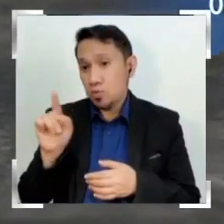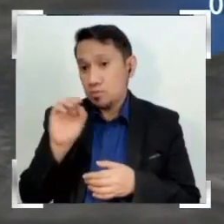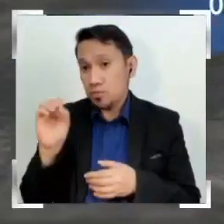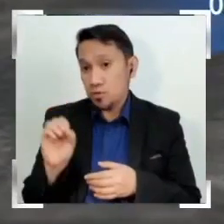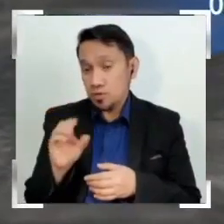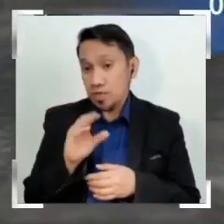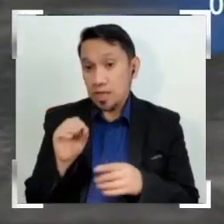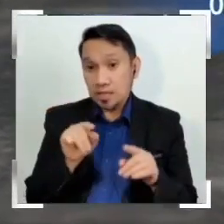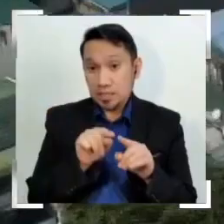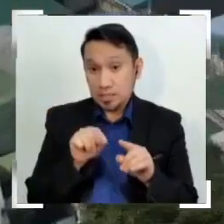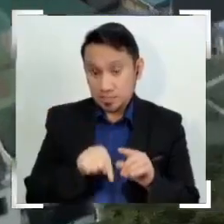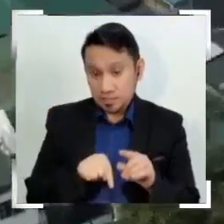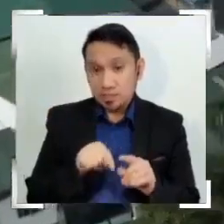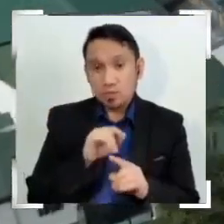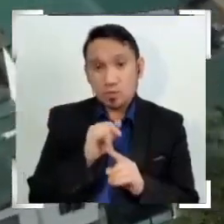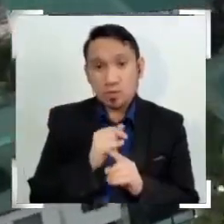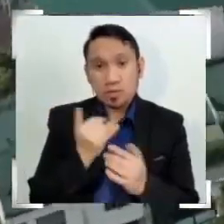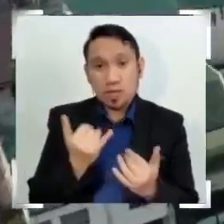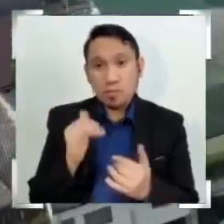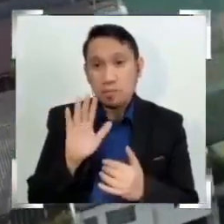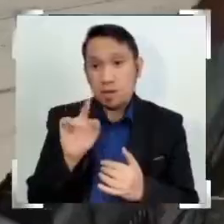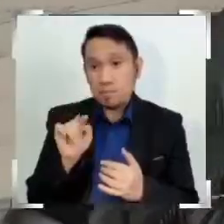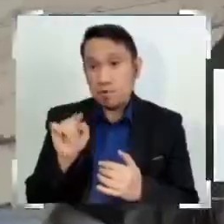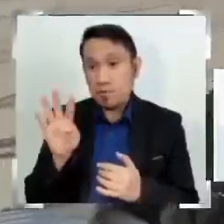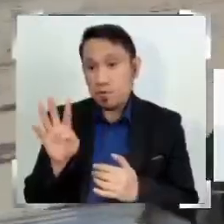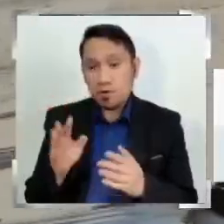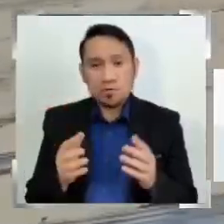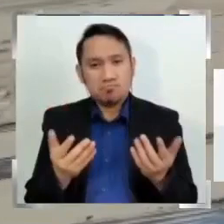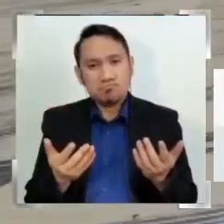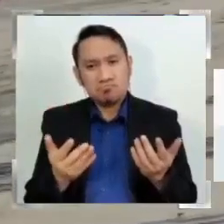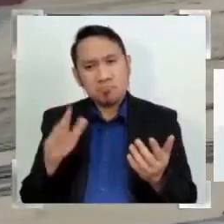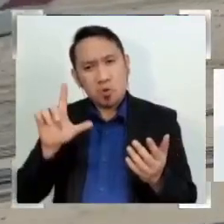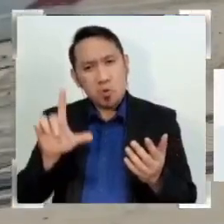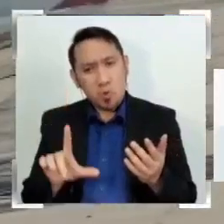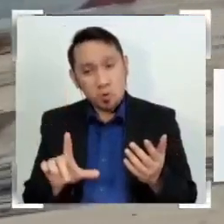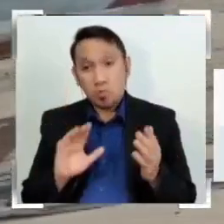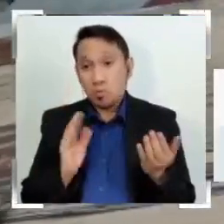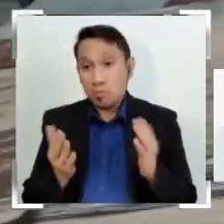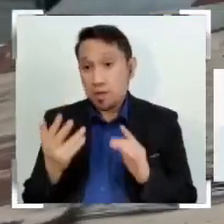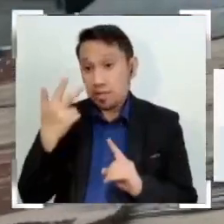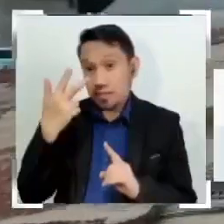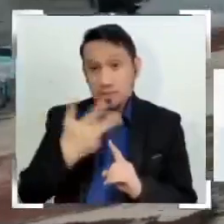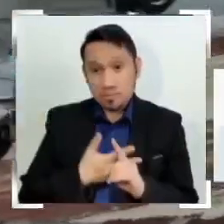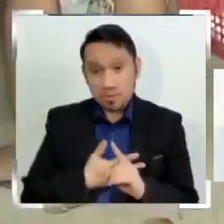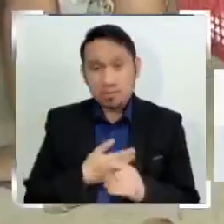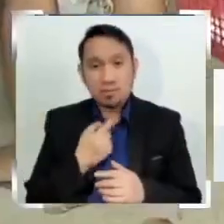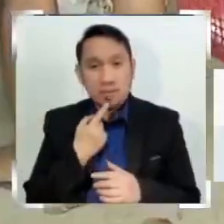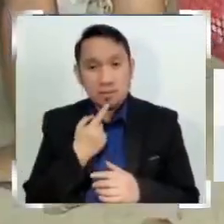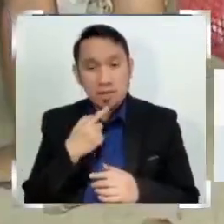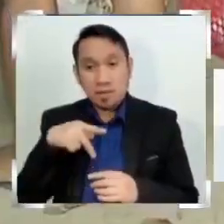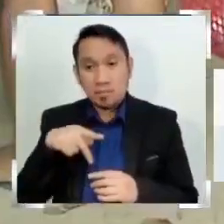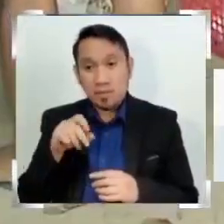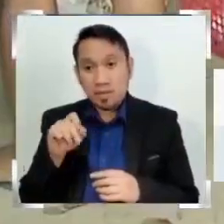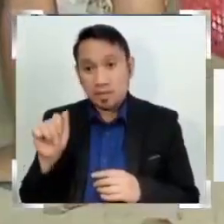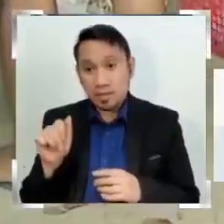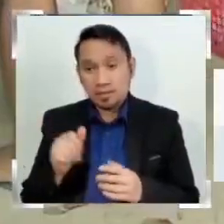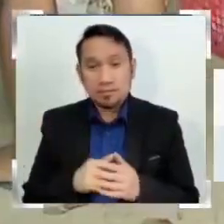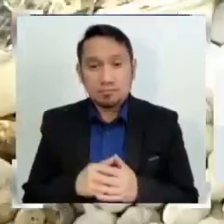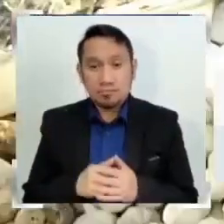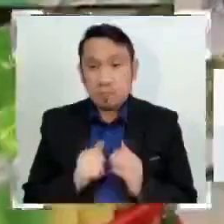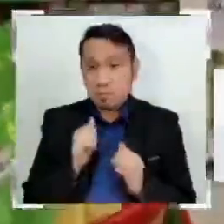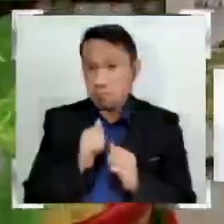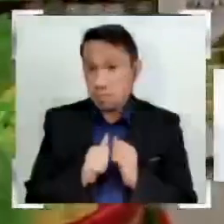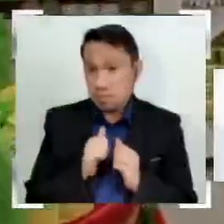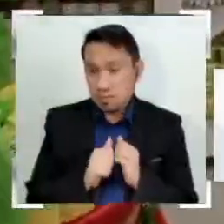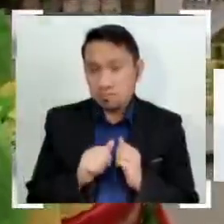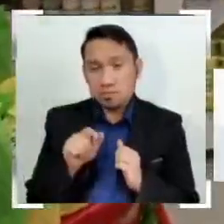naging 5.4%. Pinakamababa na ito sa loob ng 13 buwan ayon sa Philippine Statistics Authority. Ibig sabihin, bumabagal ang